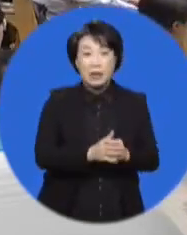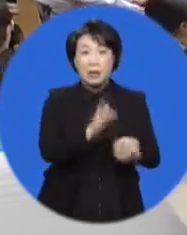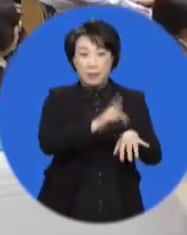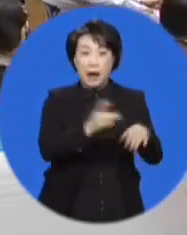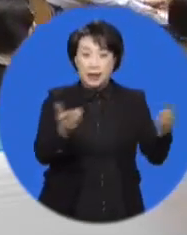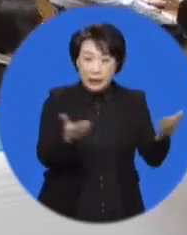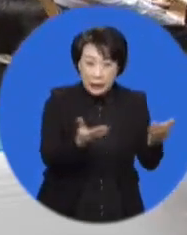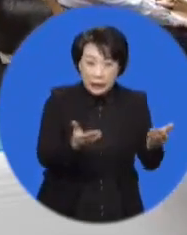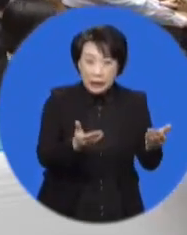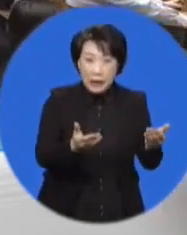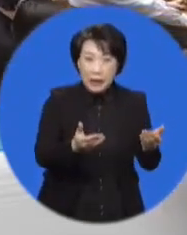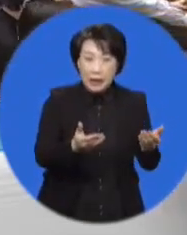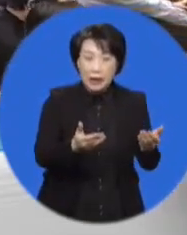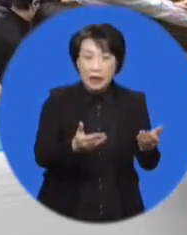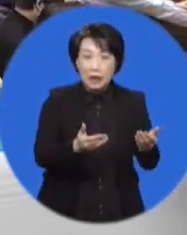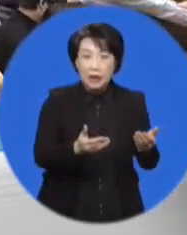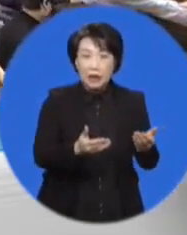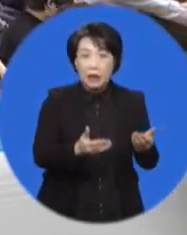마귀 일에